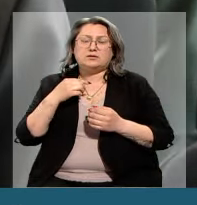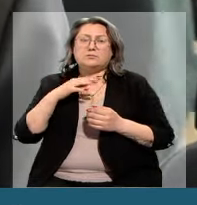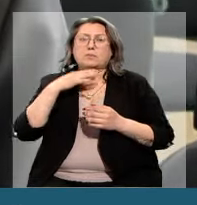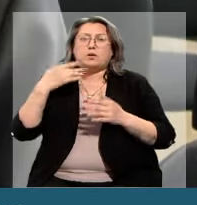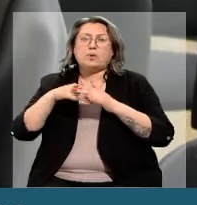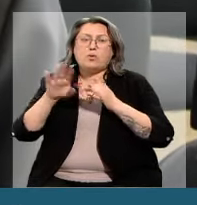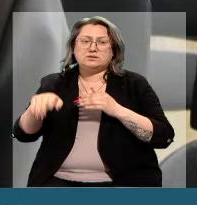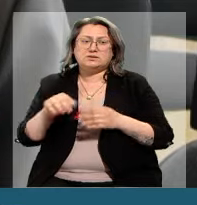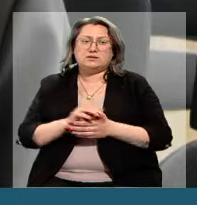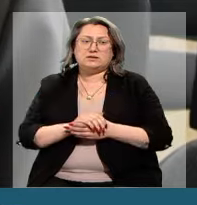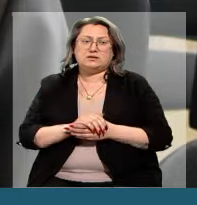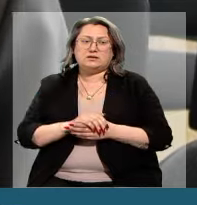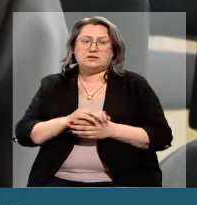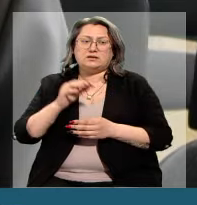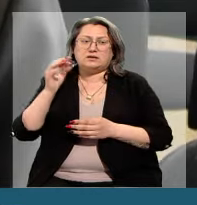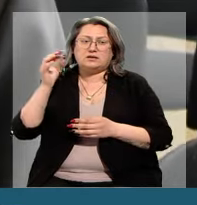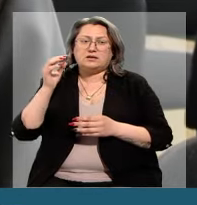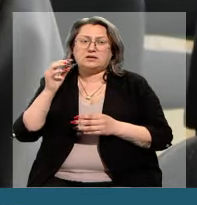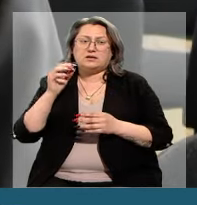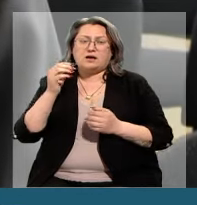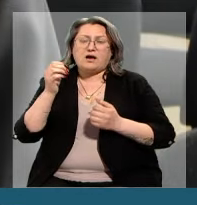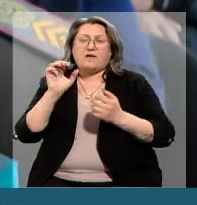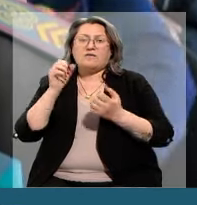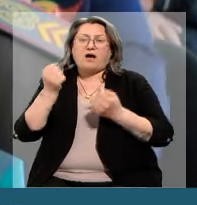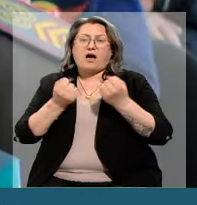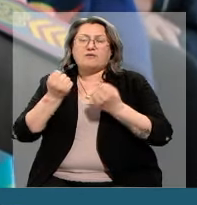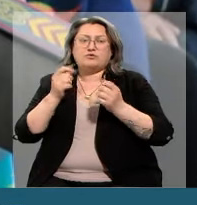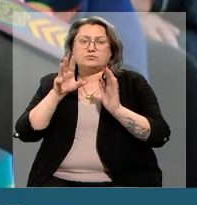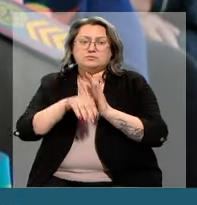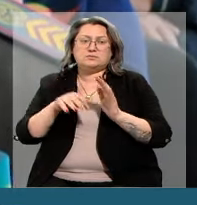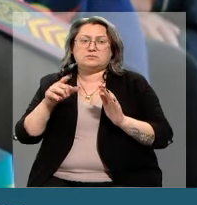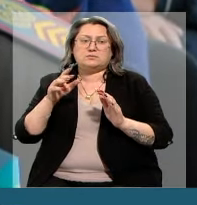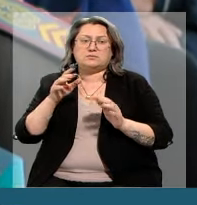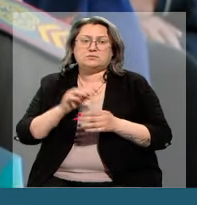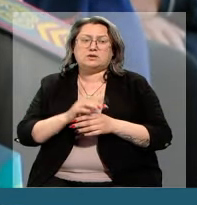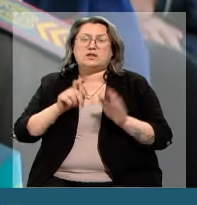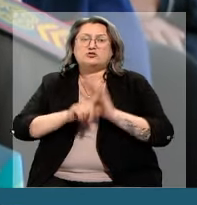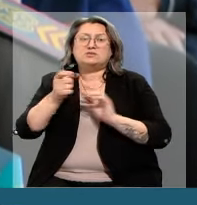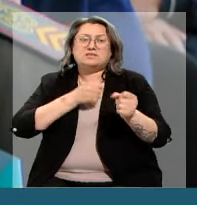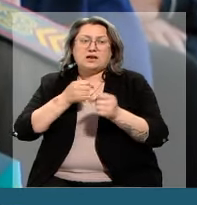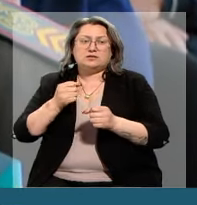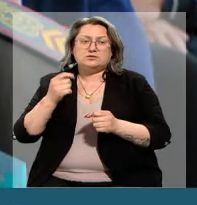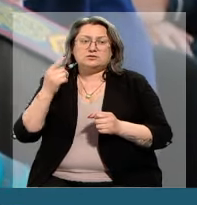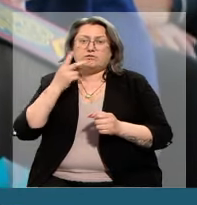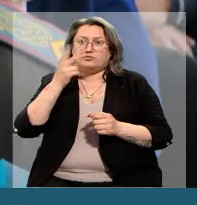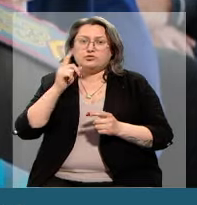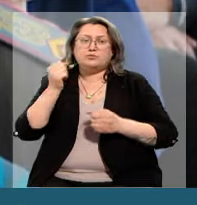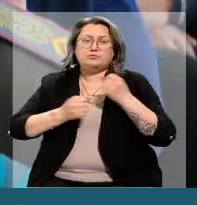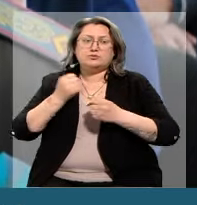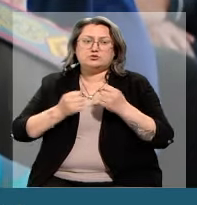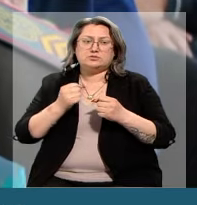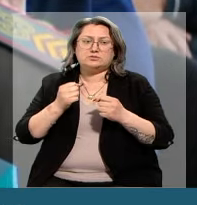уходили, мы в Австрии были, там стояли. Стрельбу подняли, выстрелили, что такое, бежит там